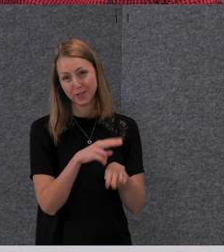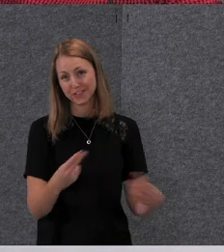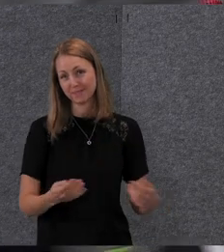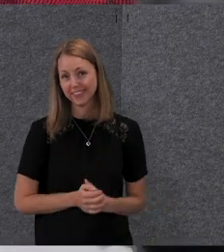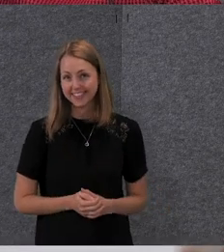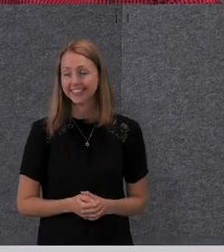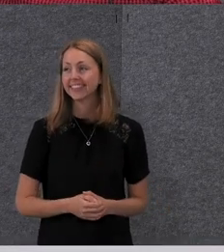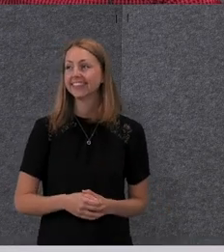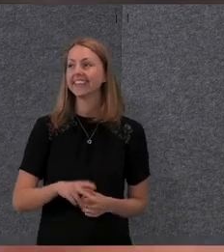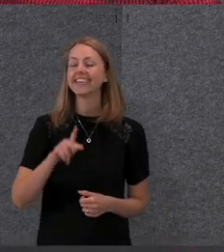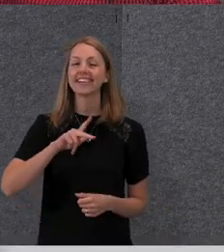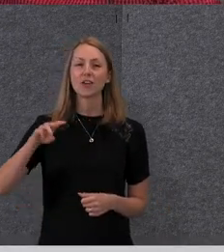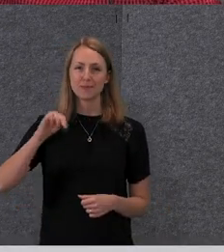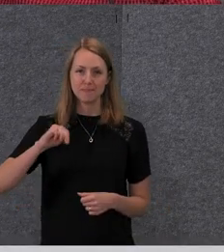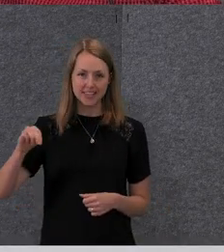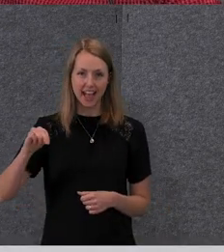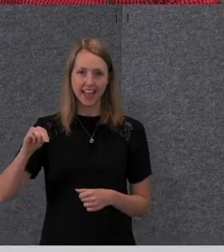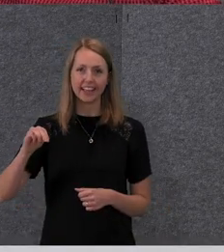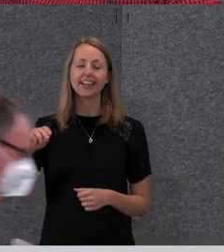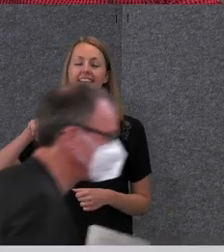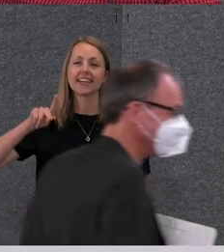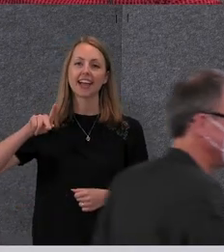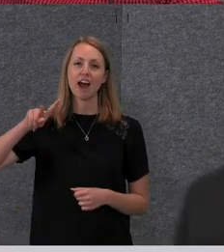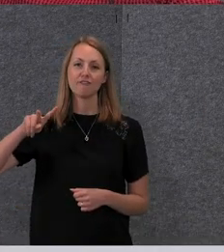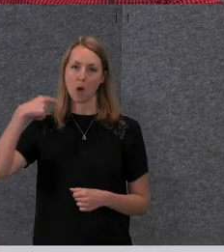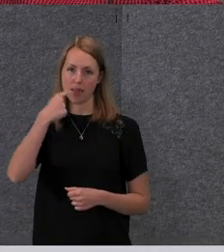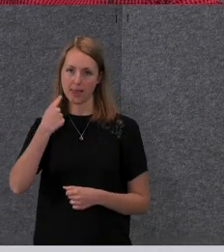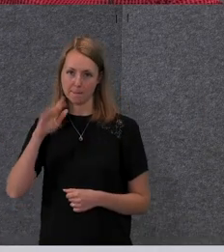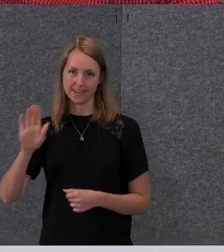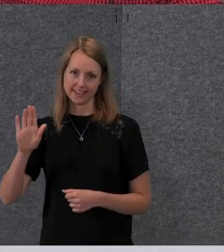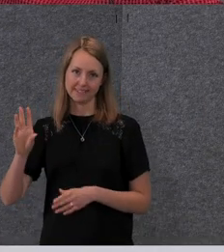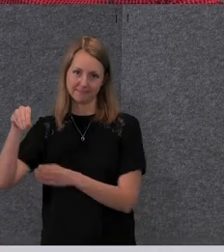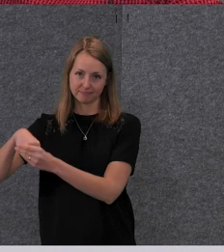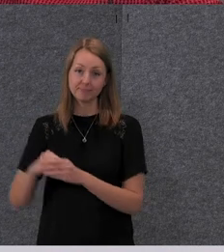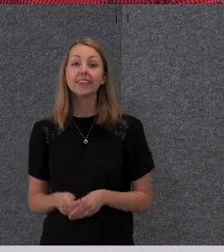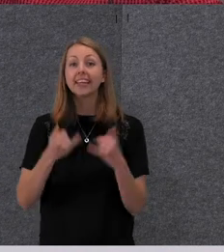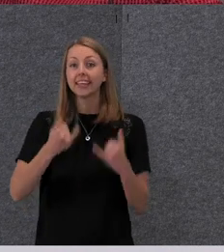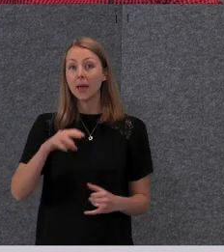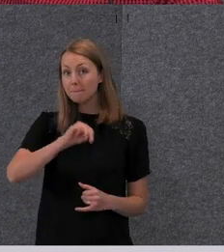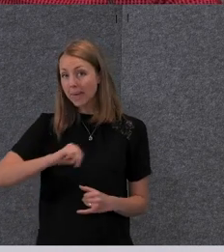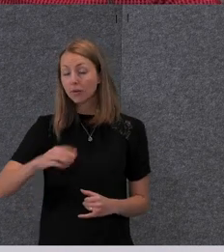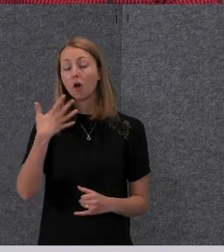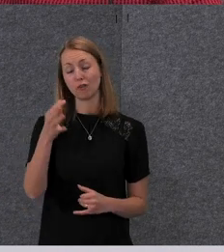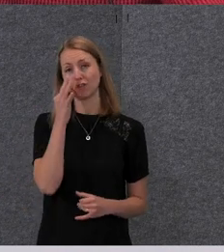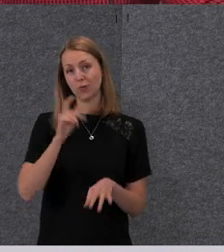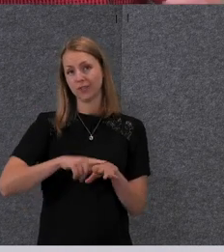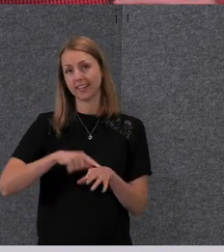gehört zum KV Lippe. Wir kommen jetzt aber erstmal zu Markus. Markus, auch du hast 5 Minuten Zeit, um sich